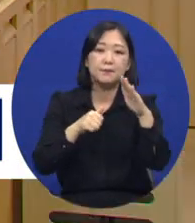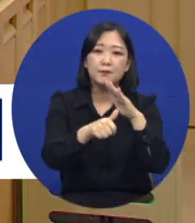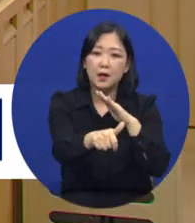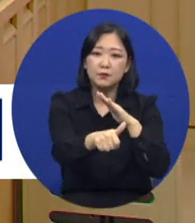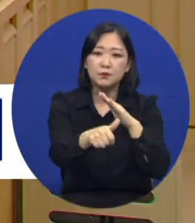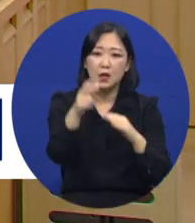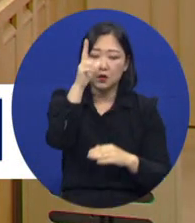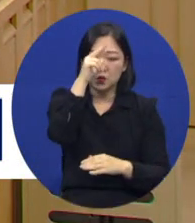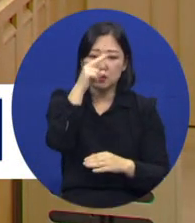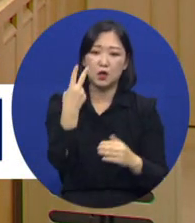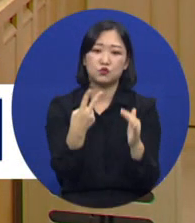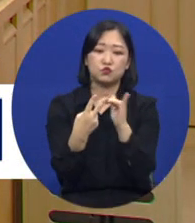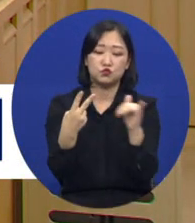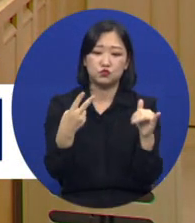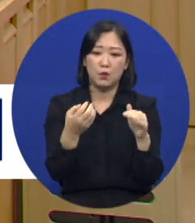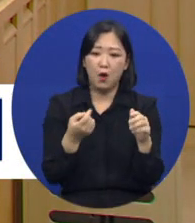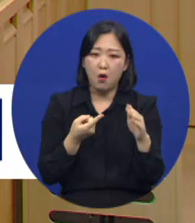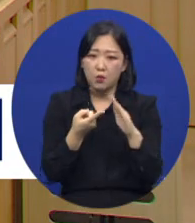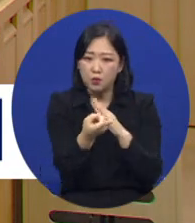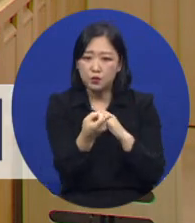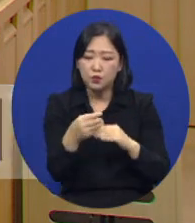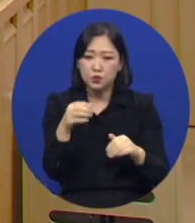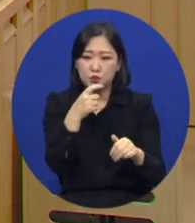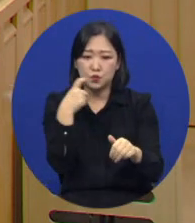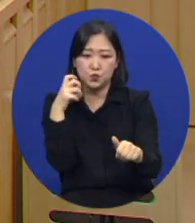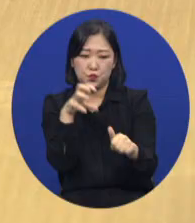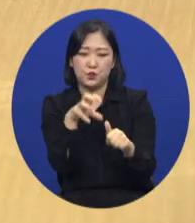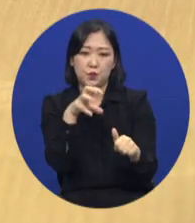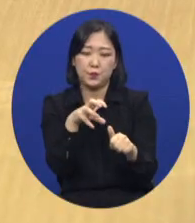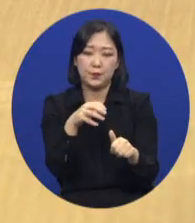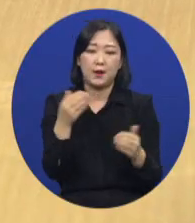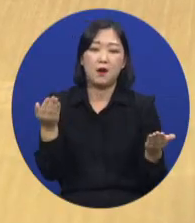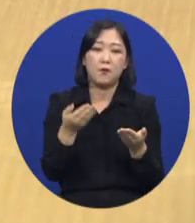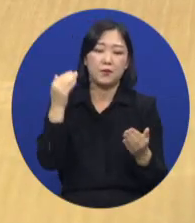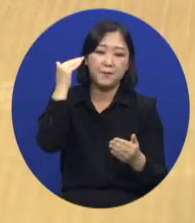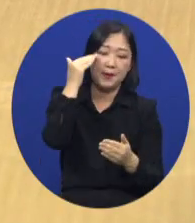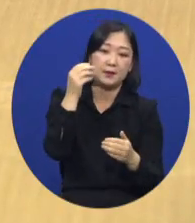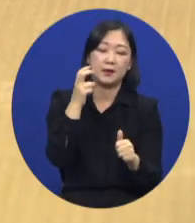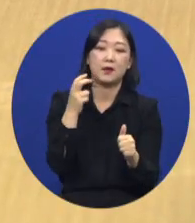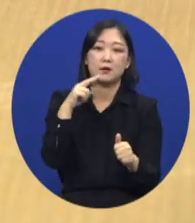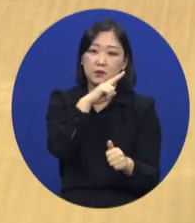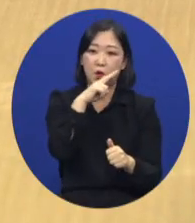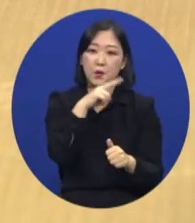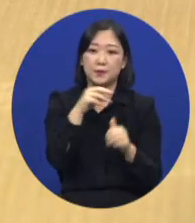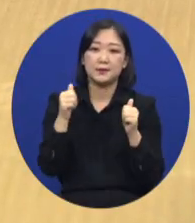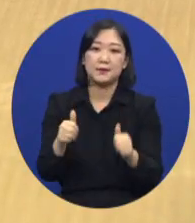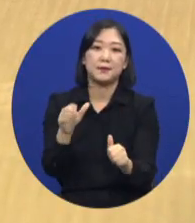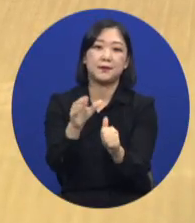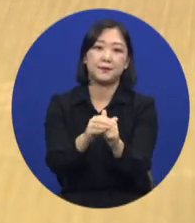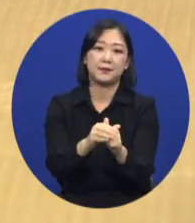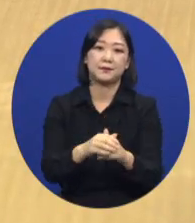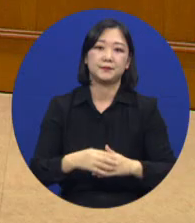방문한 경찰관 2명을 흉기로 위협하는 등 직무를 방해한 혐의로 재판에 넘겨졌습니다.